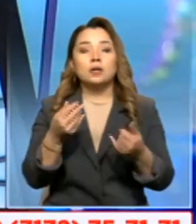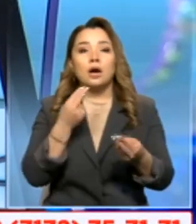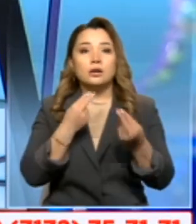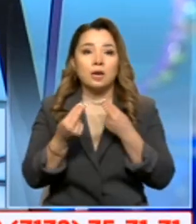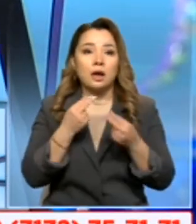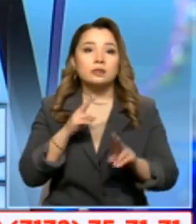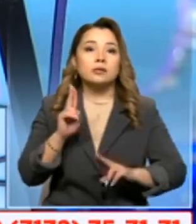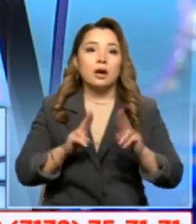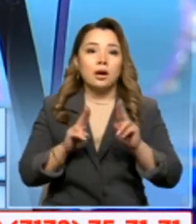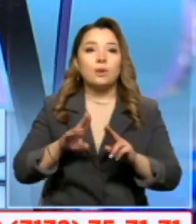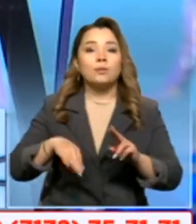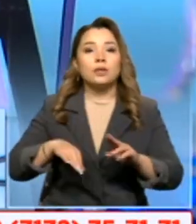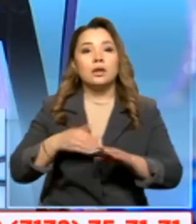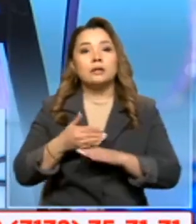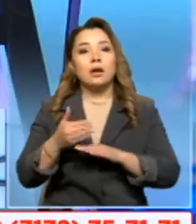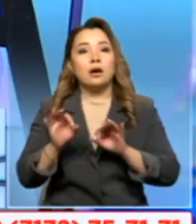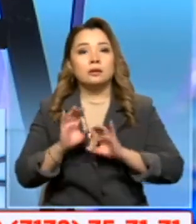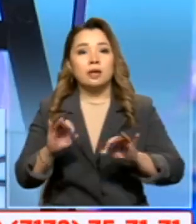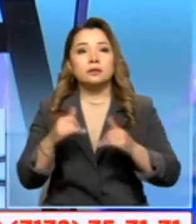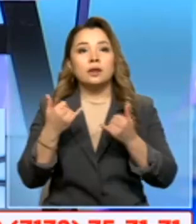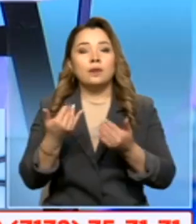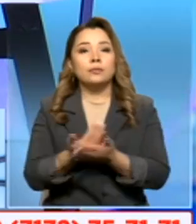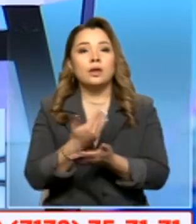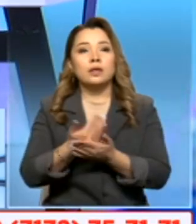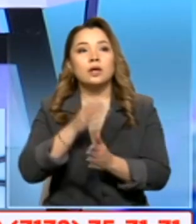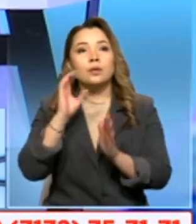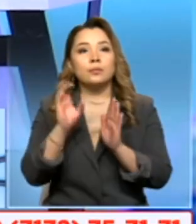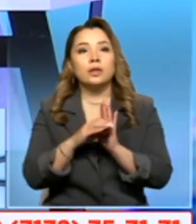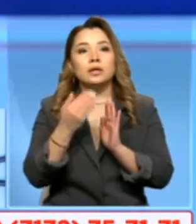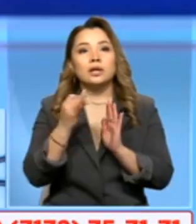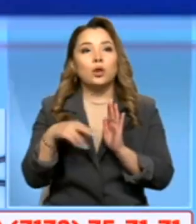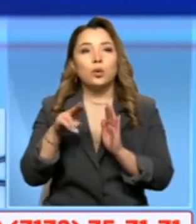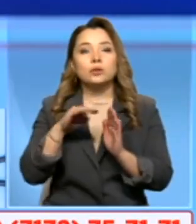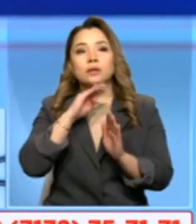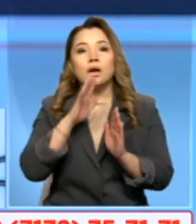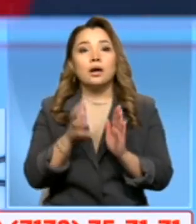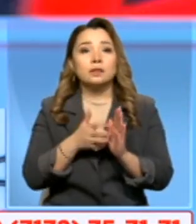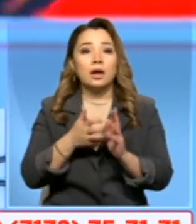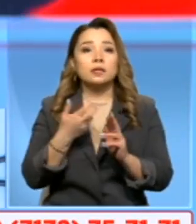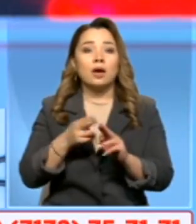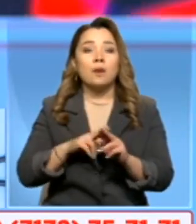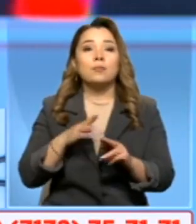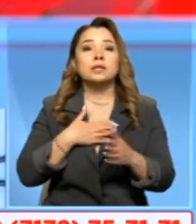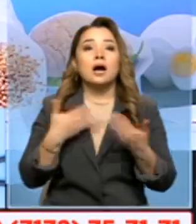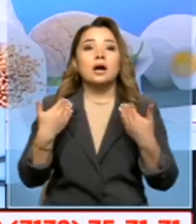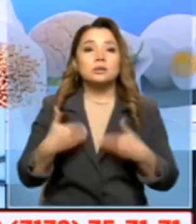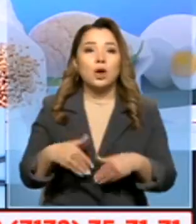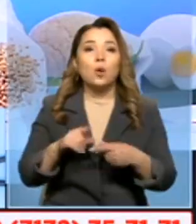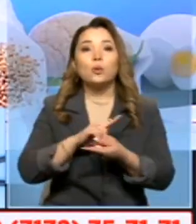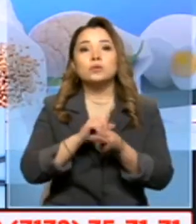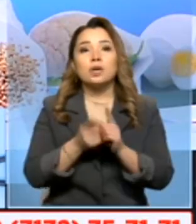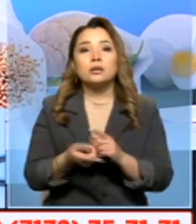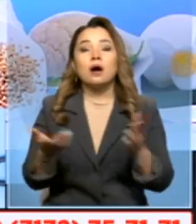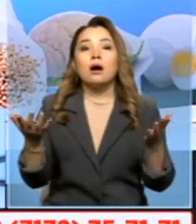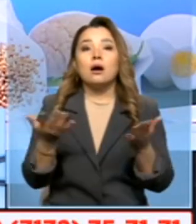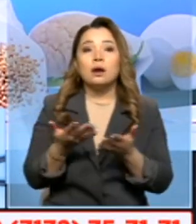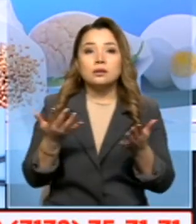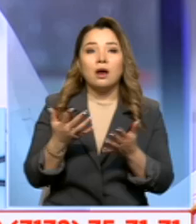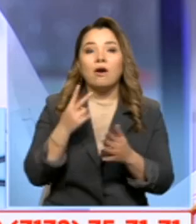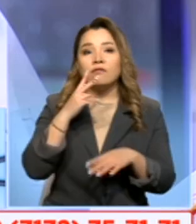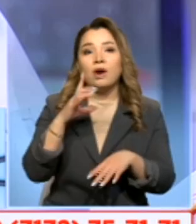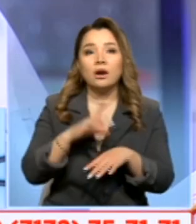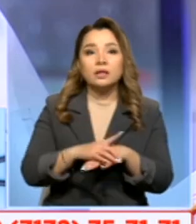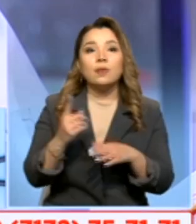тәртібіне сәл кейінірек тоқталайық. Ал Махаббат Ибрагимқызы, йод жетіспеген кезде біздің ағзамыздағы өзгерістер қандай